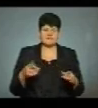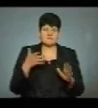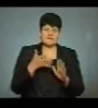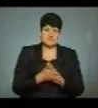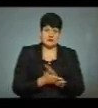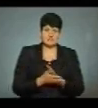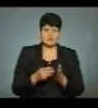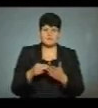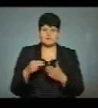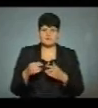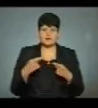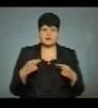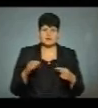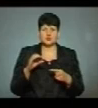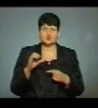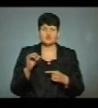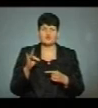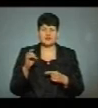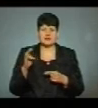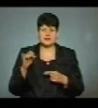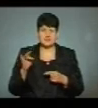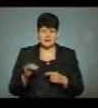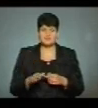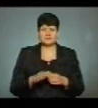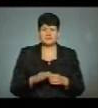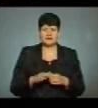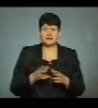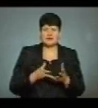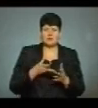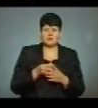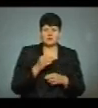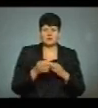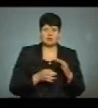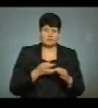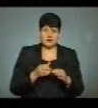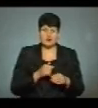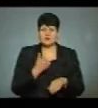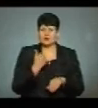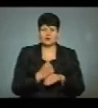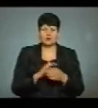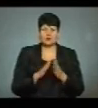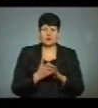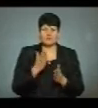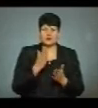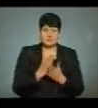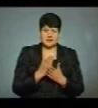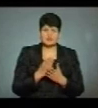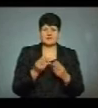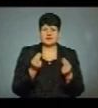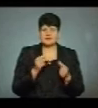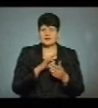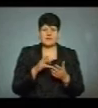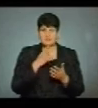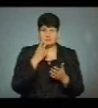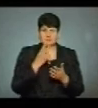витрат, на придбання різних сувенірів та канцтоварських витрат, на оплату добових. Але головною умовою є, що фінансово